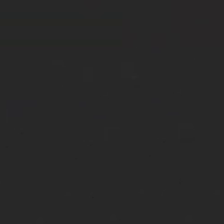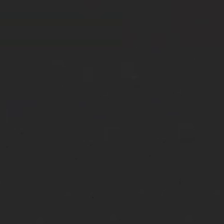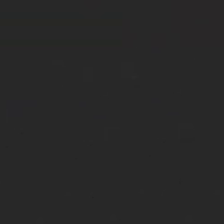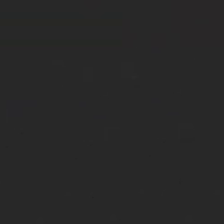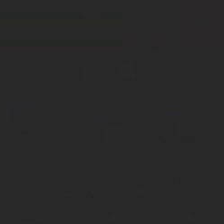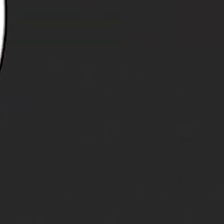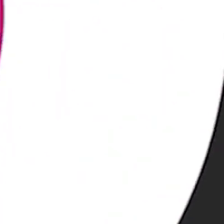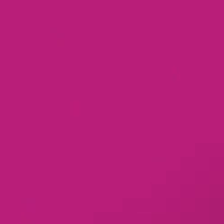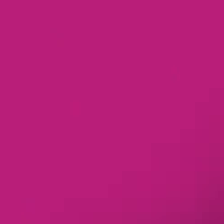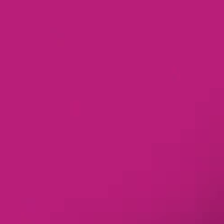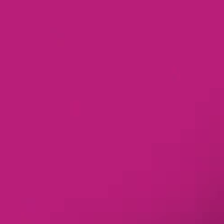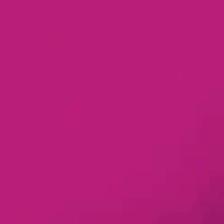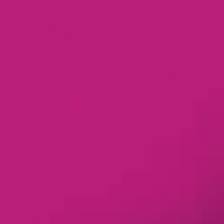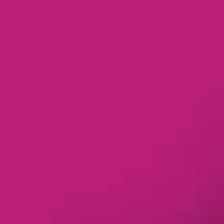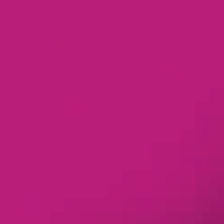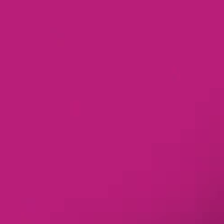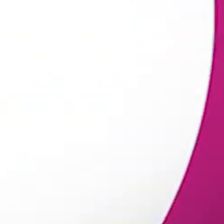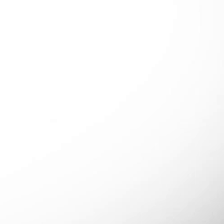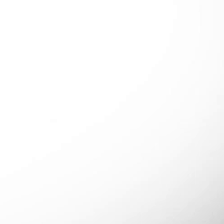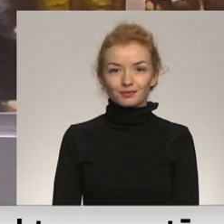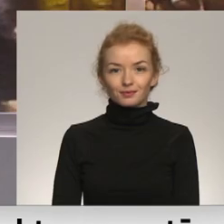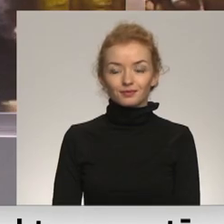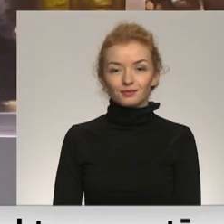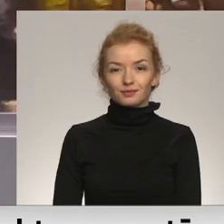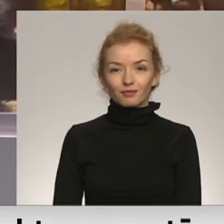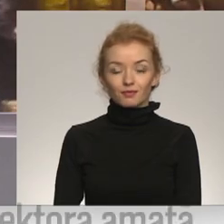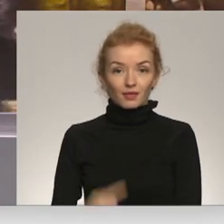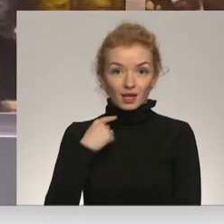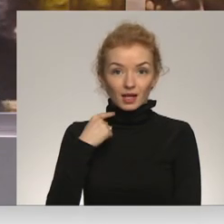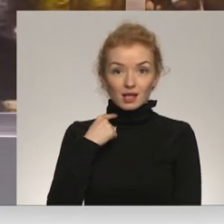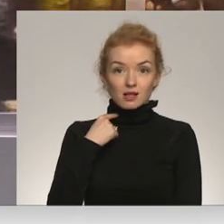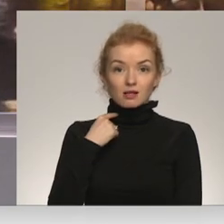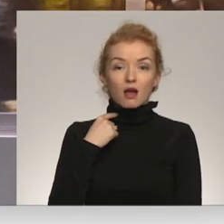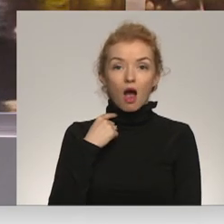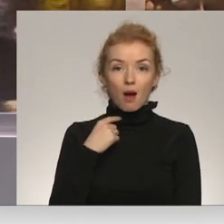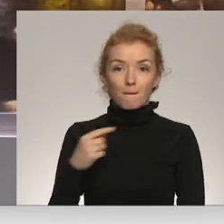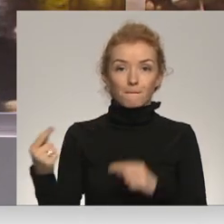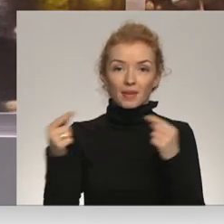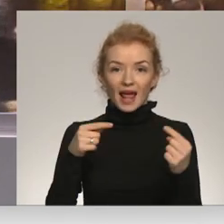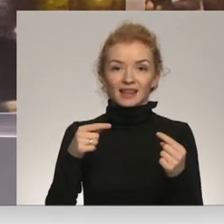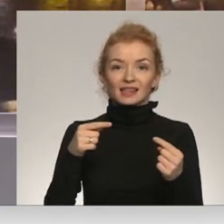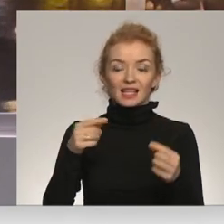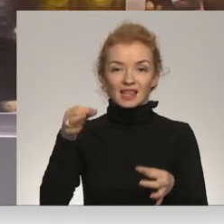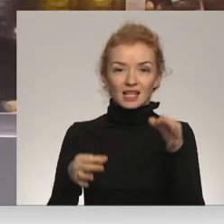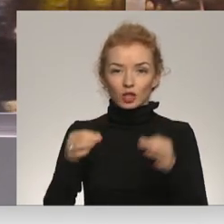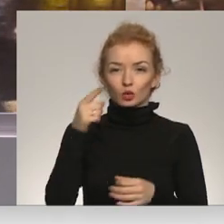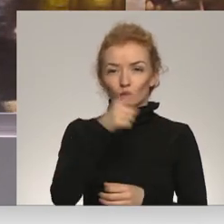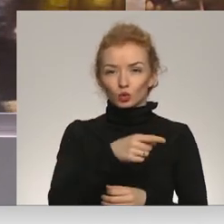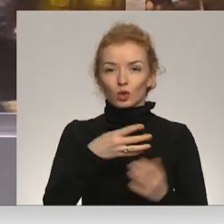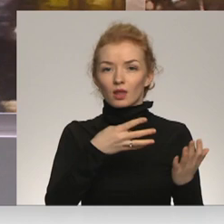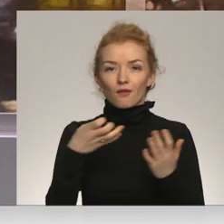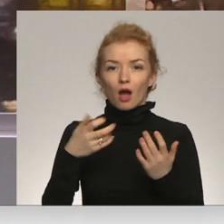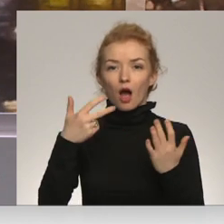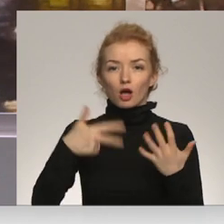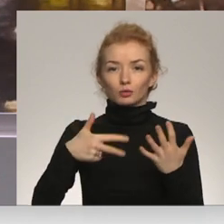Re, viss ēters ir te! Rīgā Baumaņu skverā, iepratim tiesai, kur